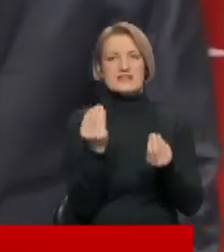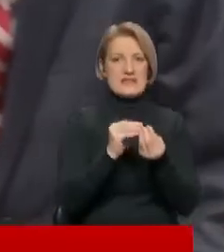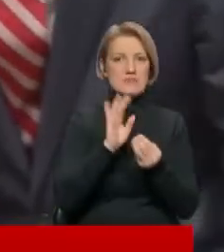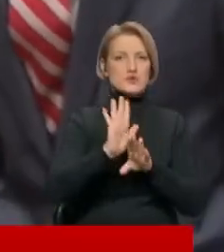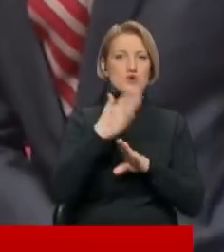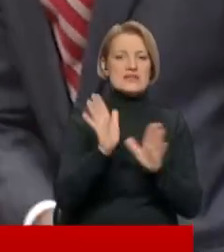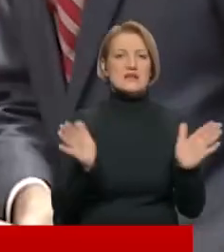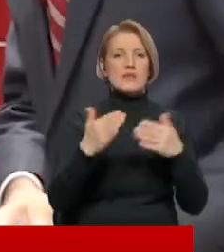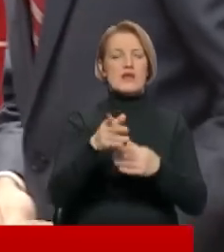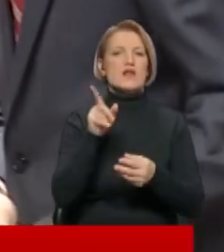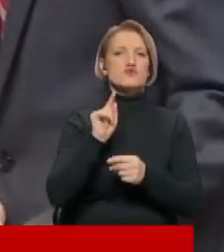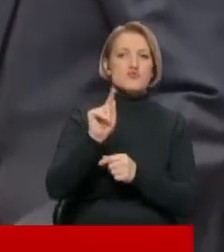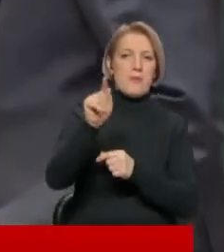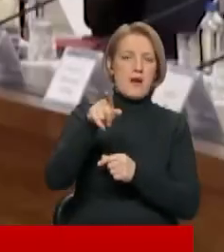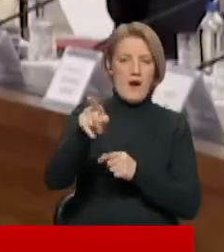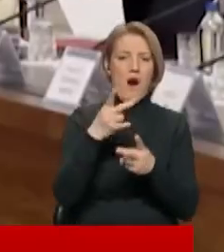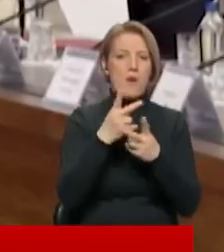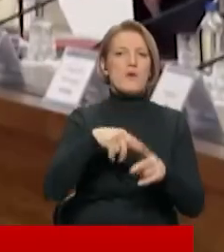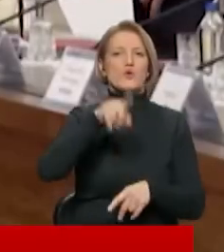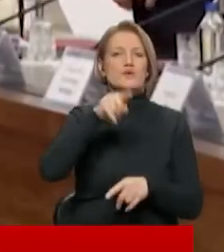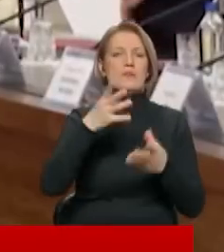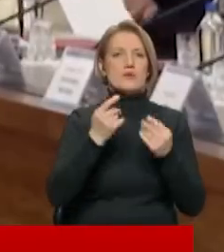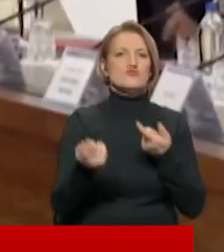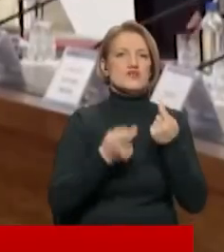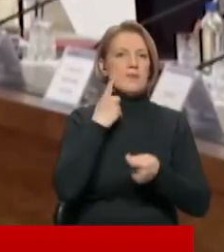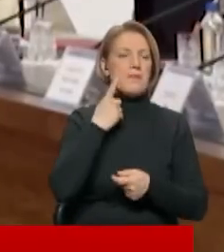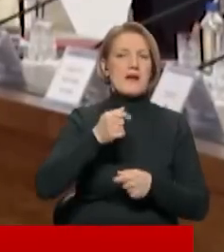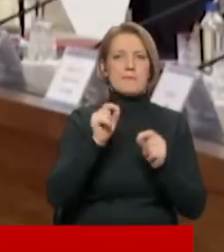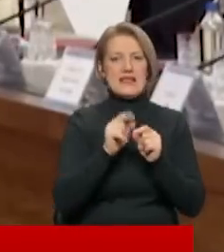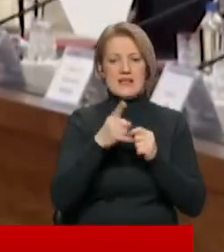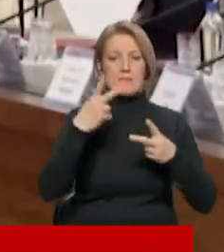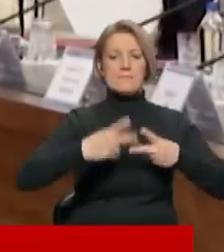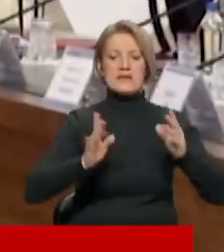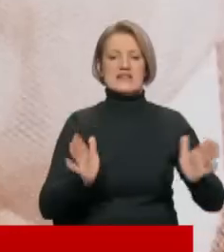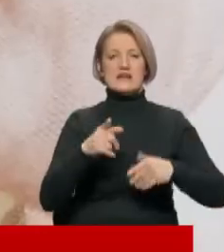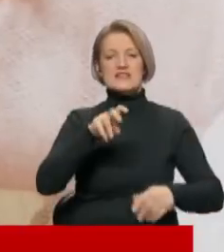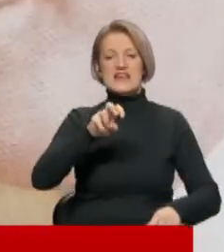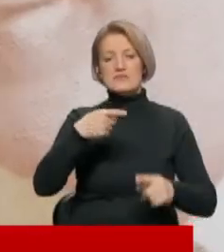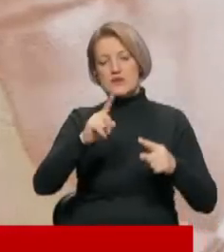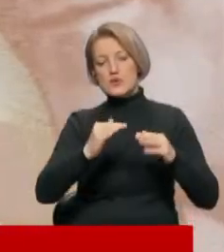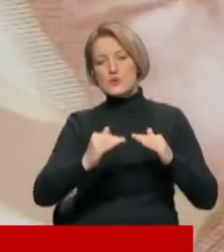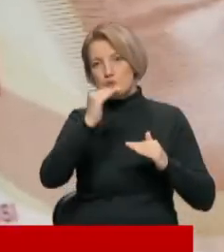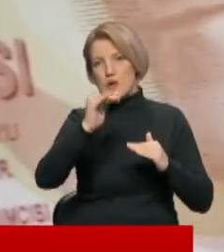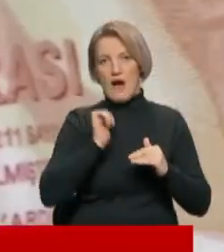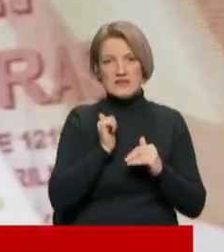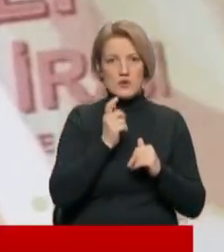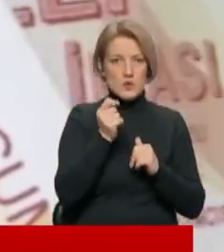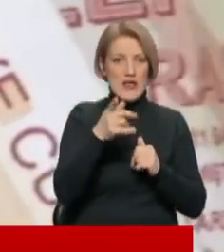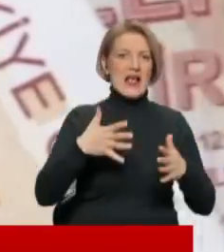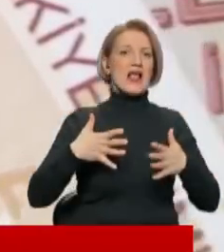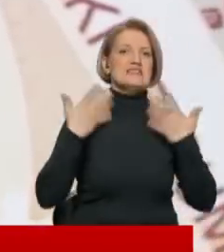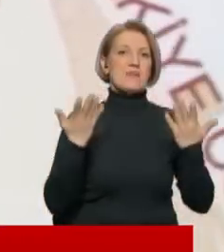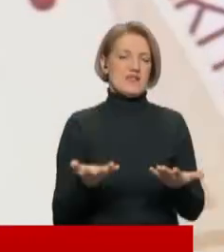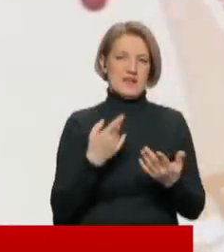sendikaları Zan altında bırakan açıklamalarıyla gündeme Bakanı Bilgin bazı sendikaların üzerinde bir asgari ücret rakamı